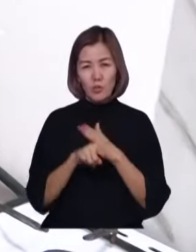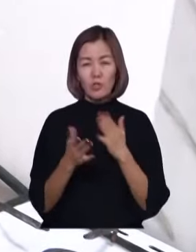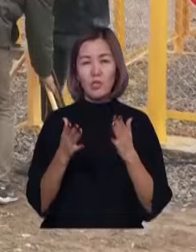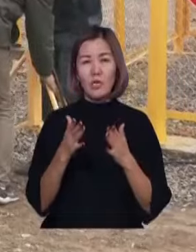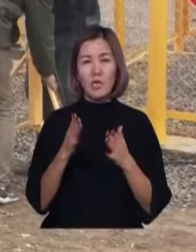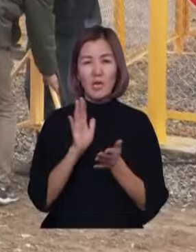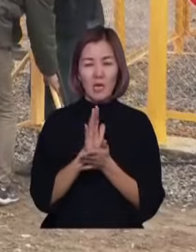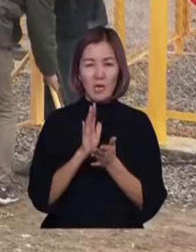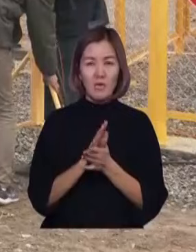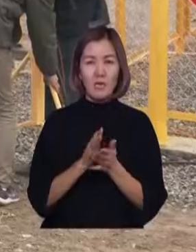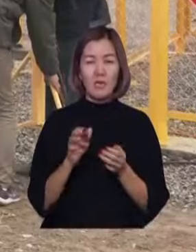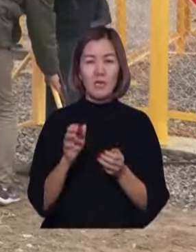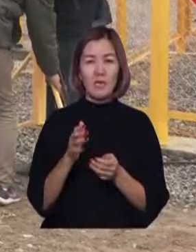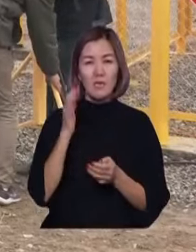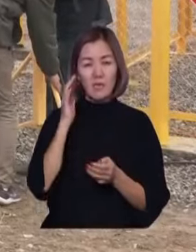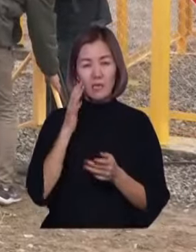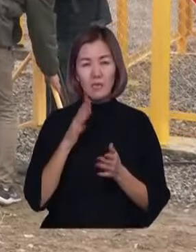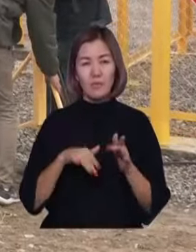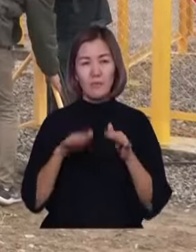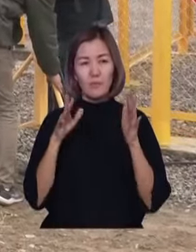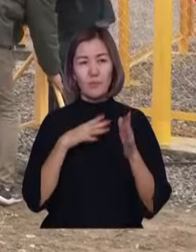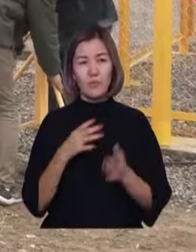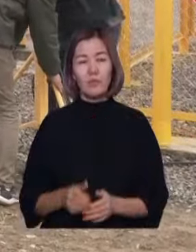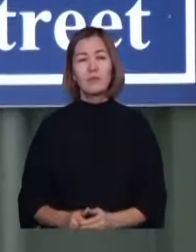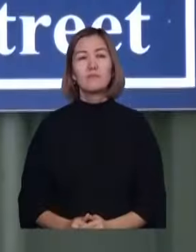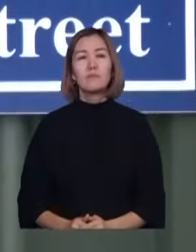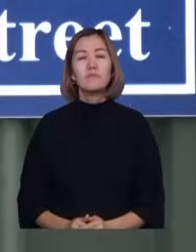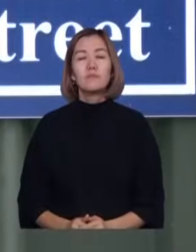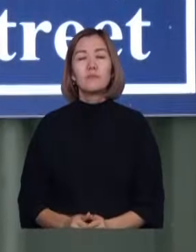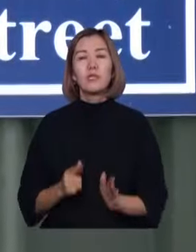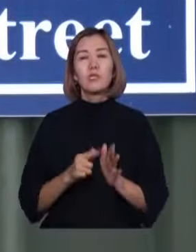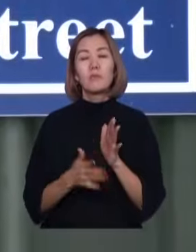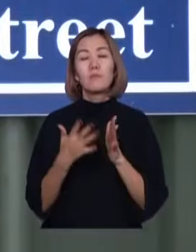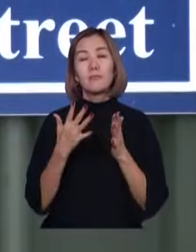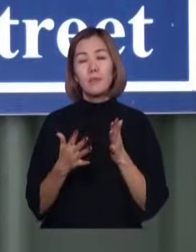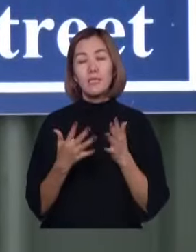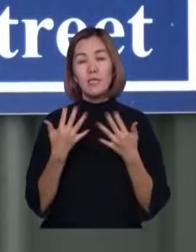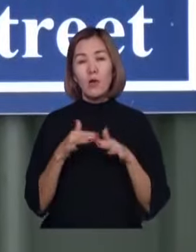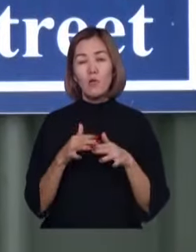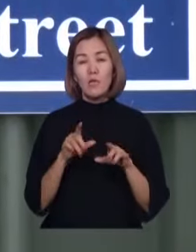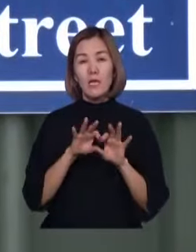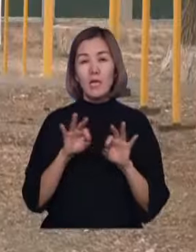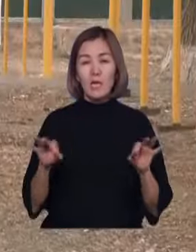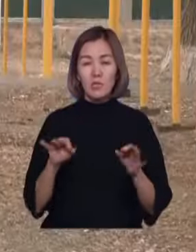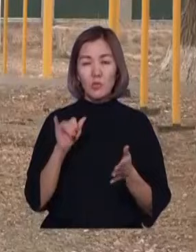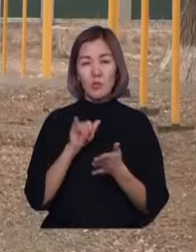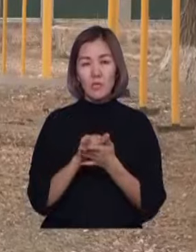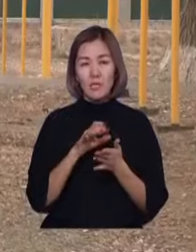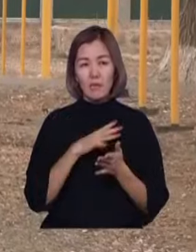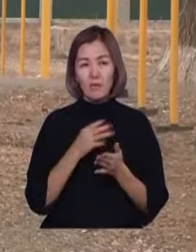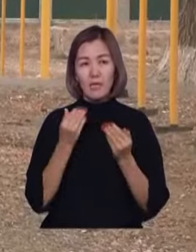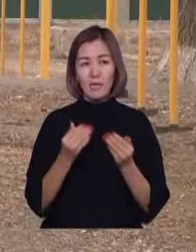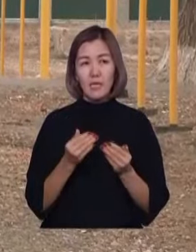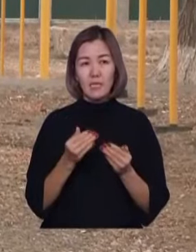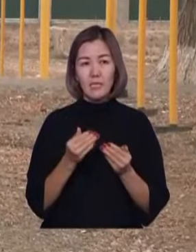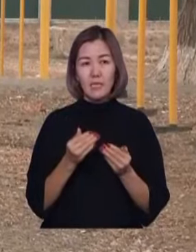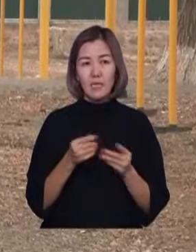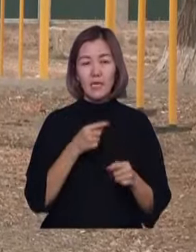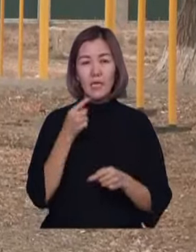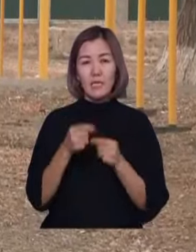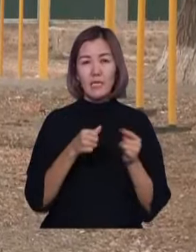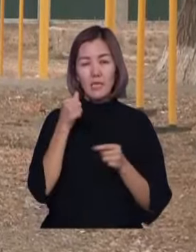болады. Айта кету керек, жалпы облыс аумағында 75 ауылда табиғи газ құбыры тартылып жатыр. Салаға жауапты мамандар